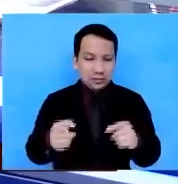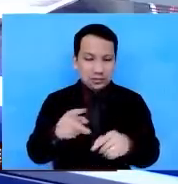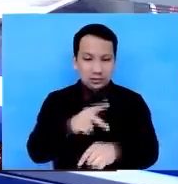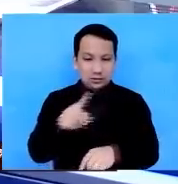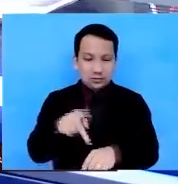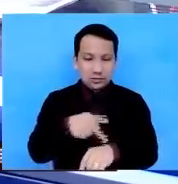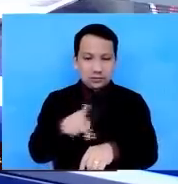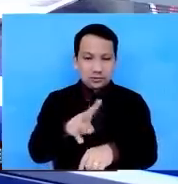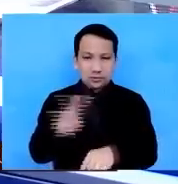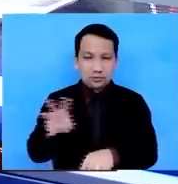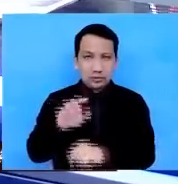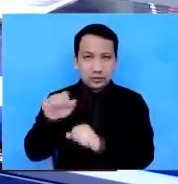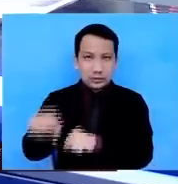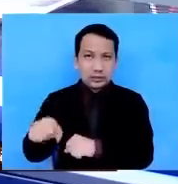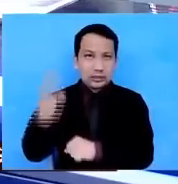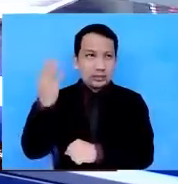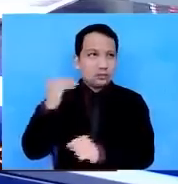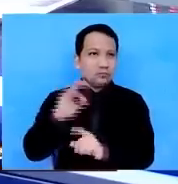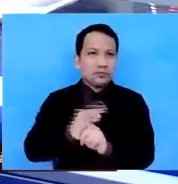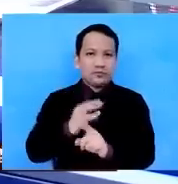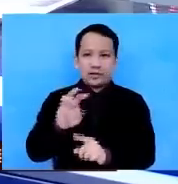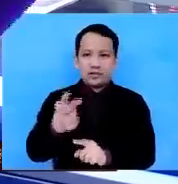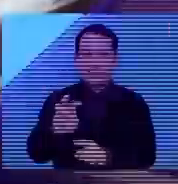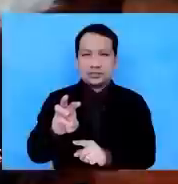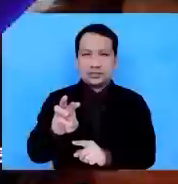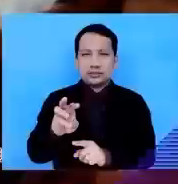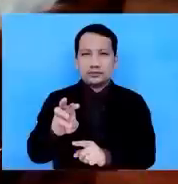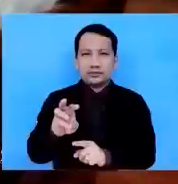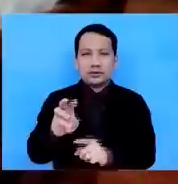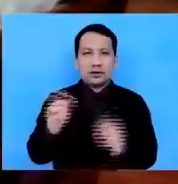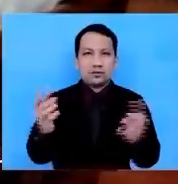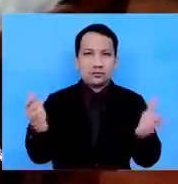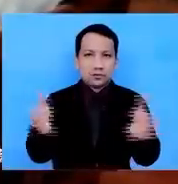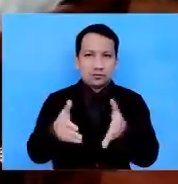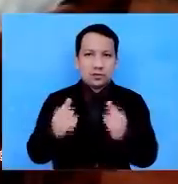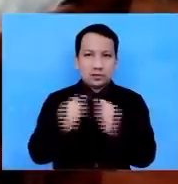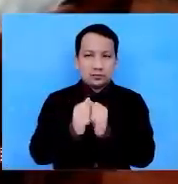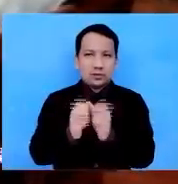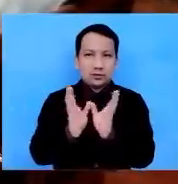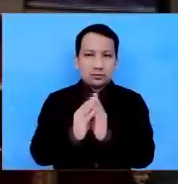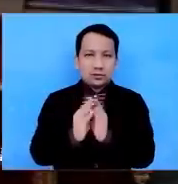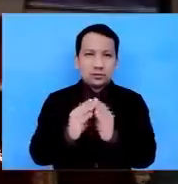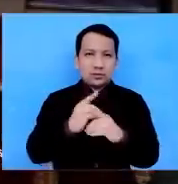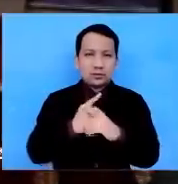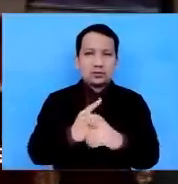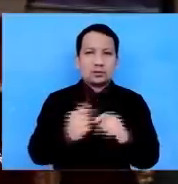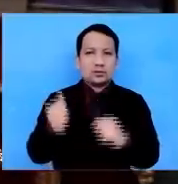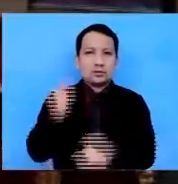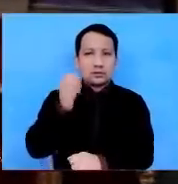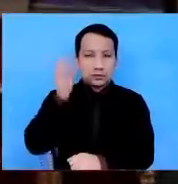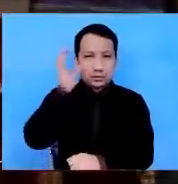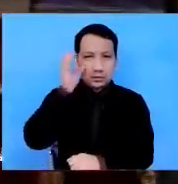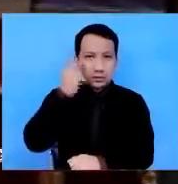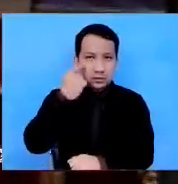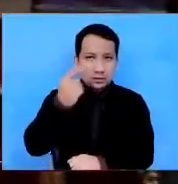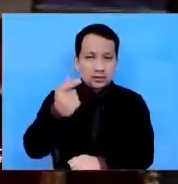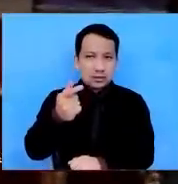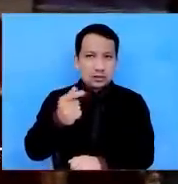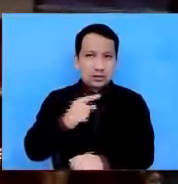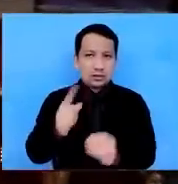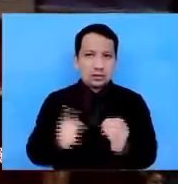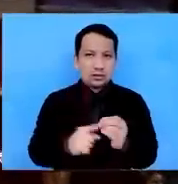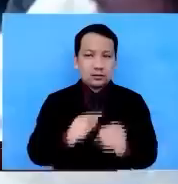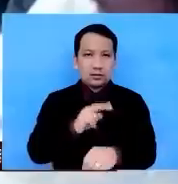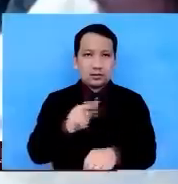noong February 6 sa West Philippine Sea. Bukod sa dalawa, kasama rin sa pulong sina Defense Secretary Carlito Galvez Jr. at National